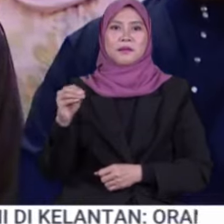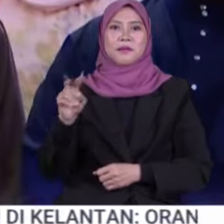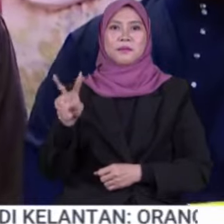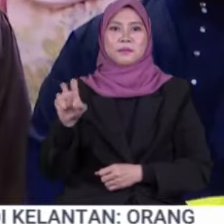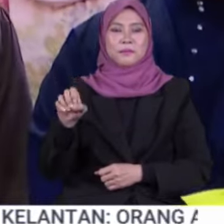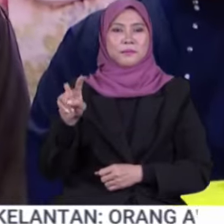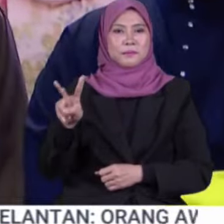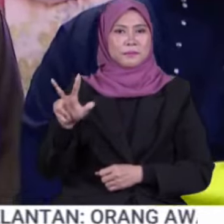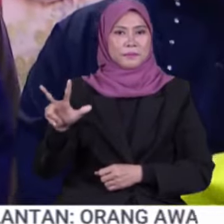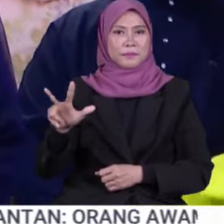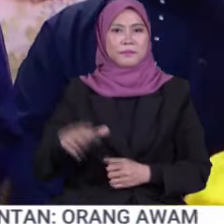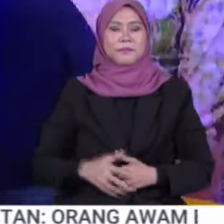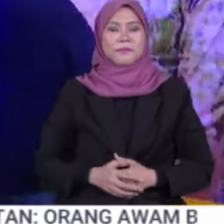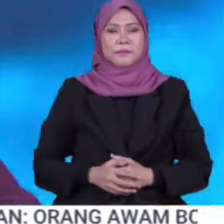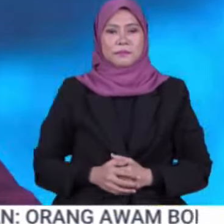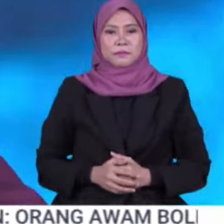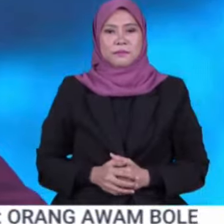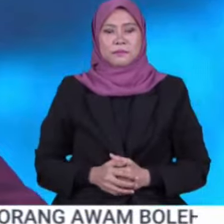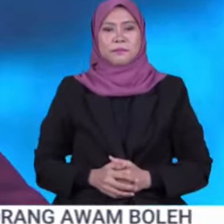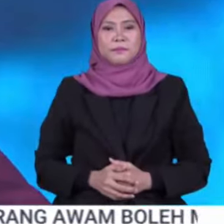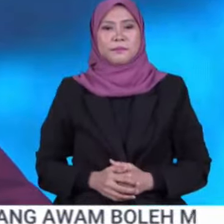2022-2023.